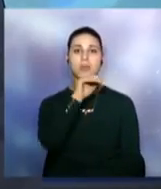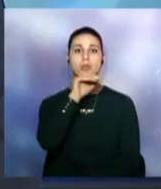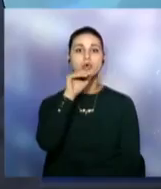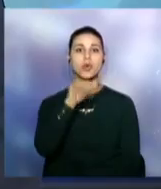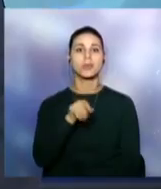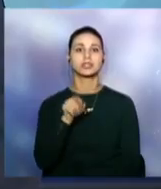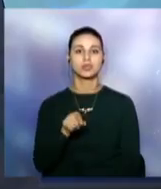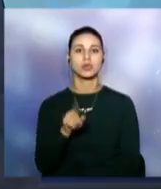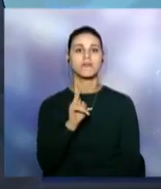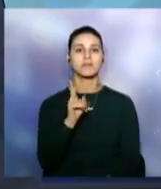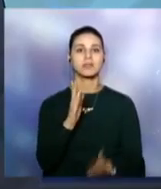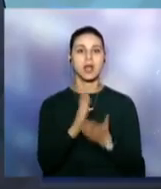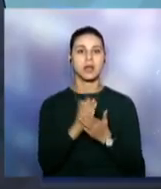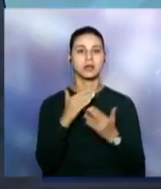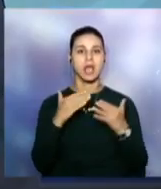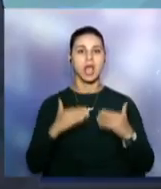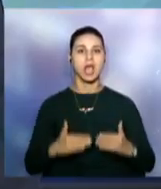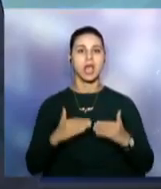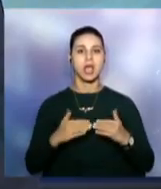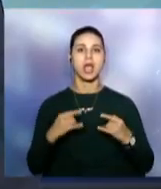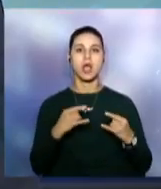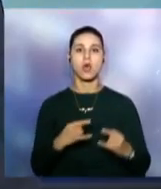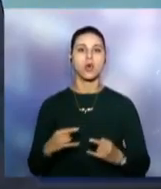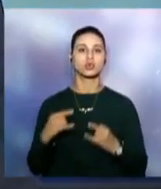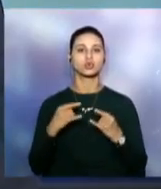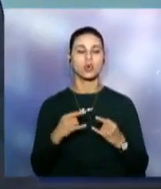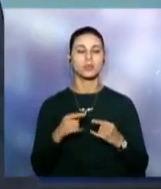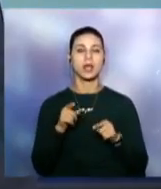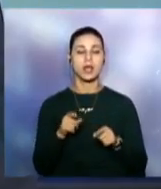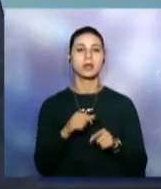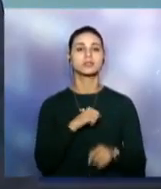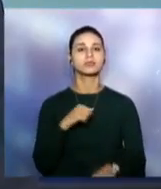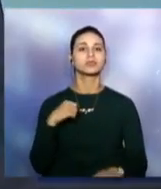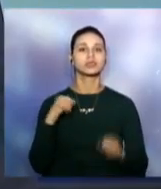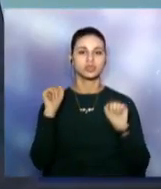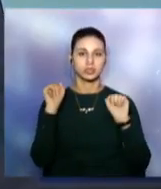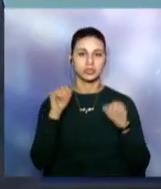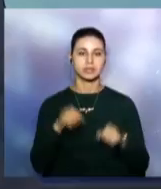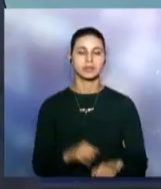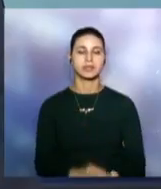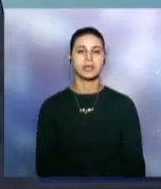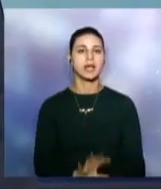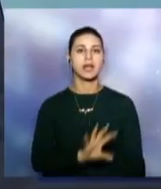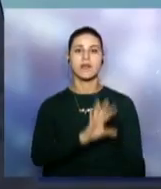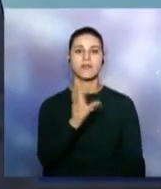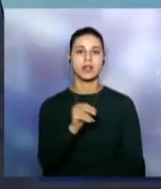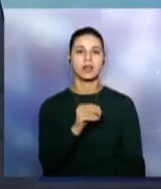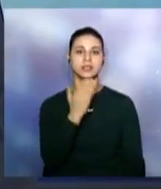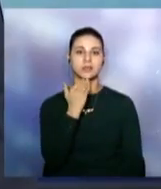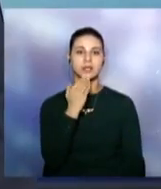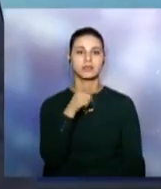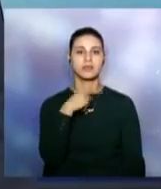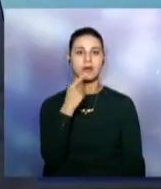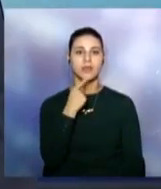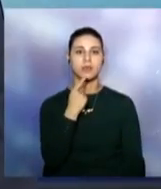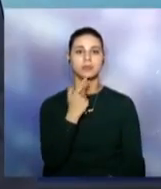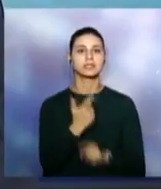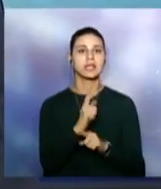რადიოლოგის ანუ პროფესიონალი ეხოსკოპისტის ხელში, რა თქმა უნდა, ეს ავსები შესაძლებელია. ყველაზე მარტივად, ყველაზე ხშირი